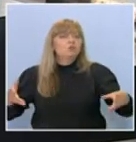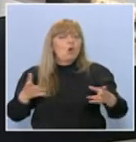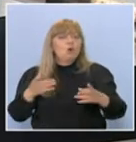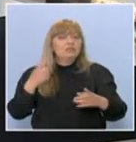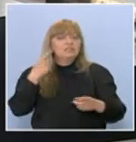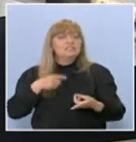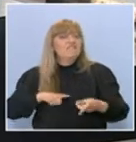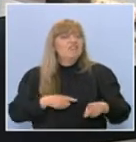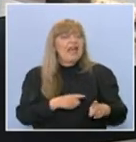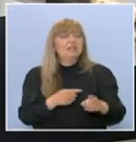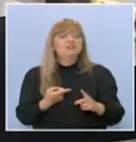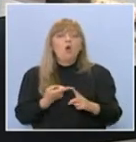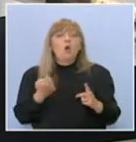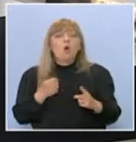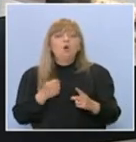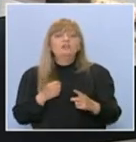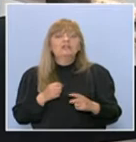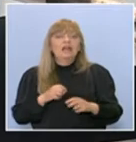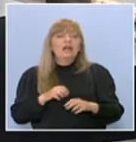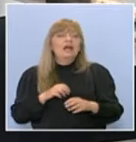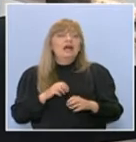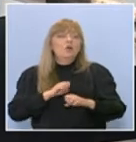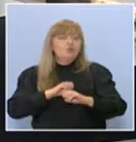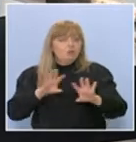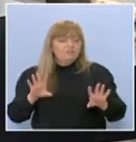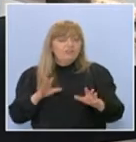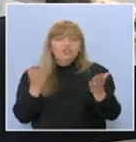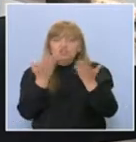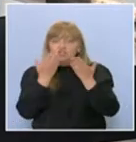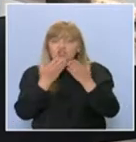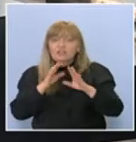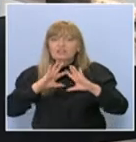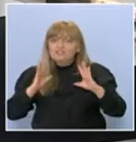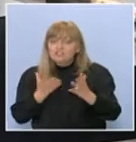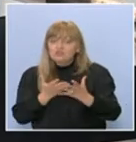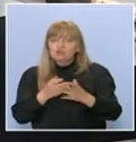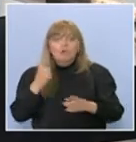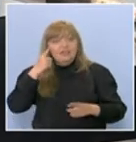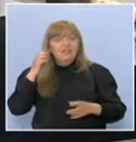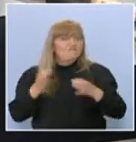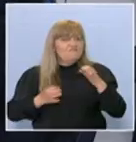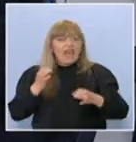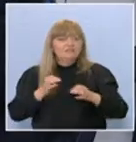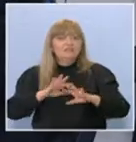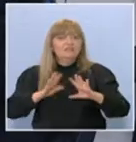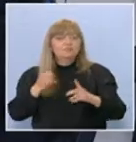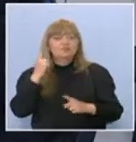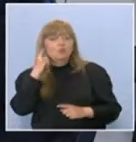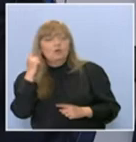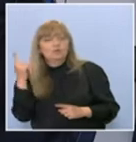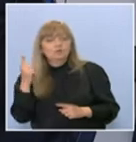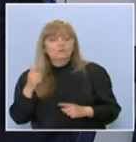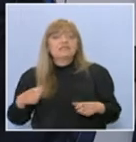от медиите, четат всичко, което могат да видят и вярват на всичко, което могат да чуят.